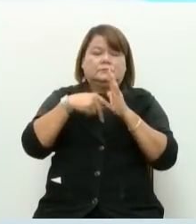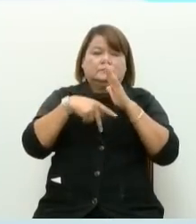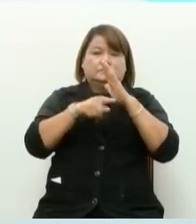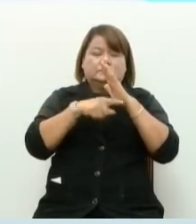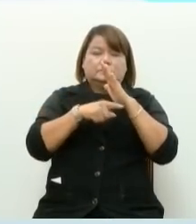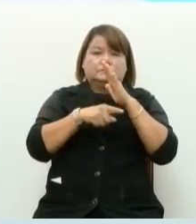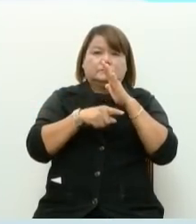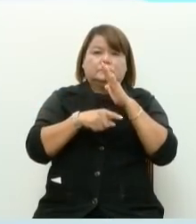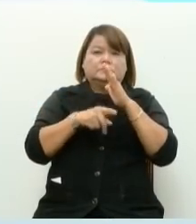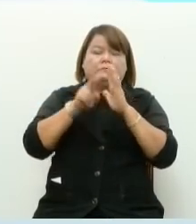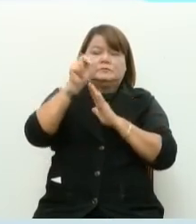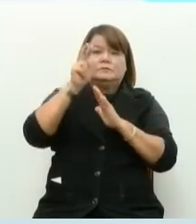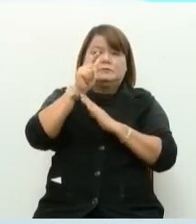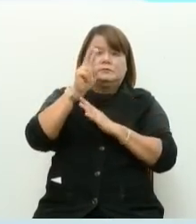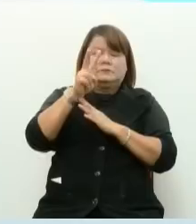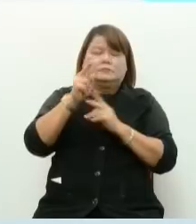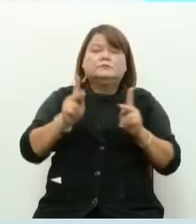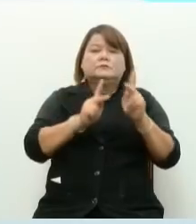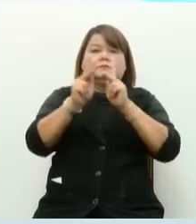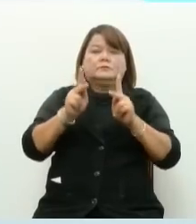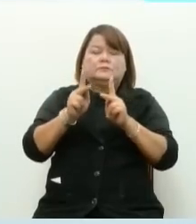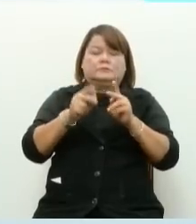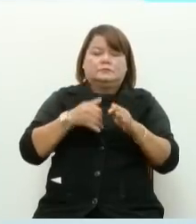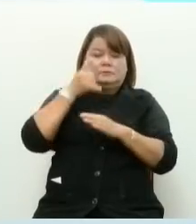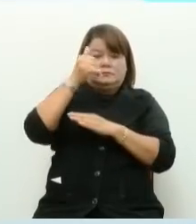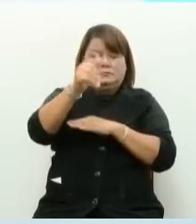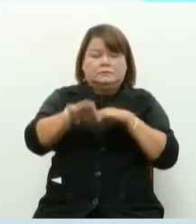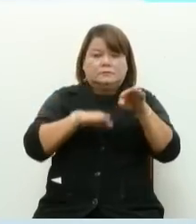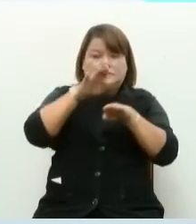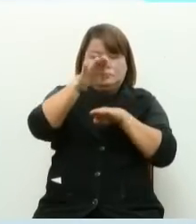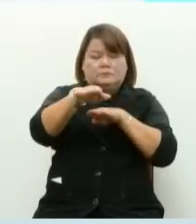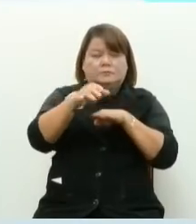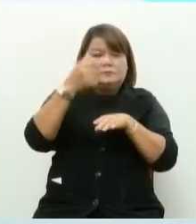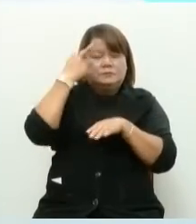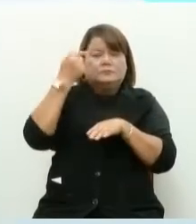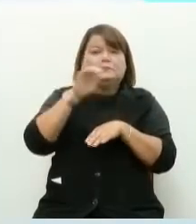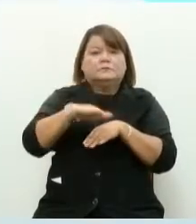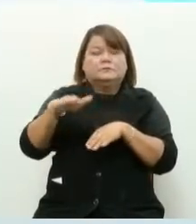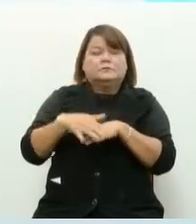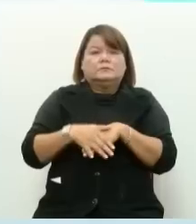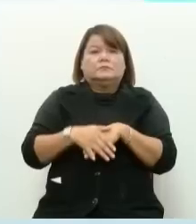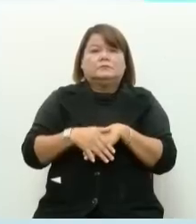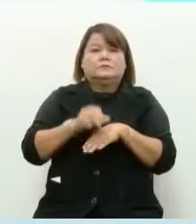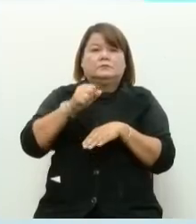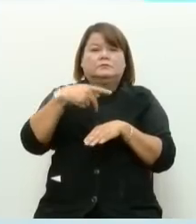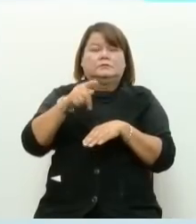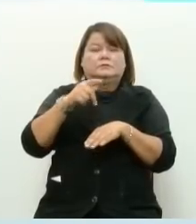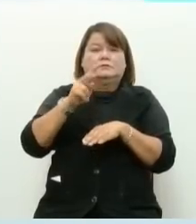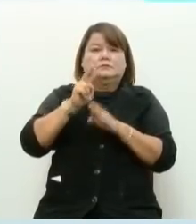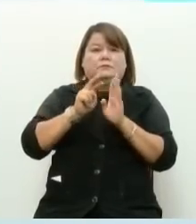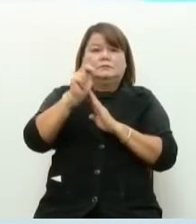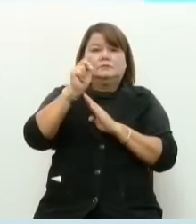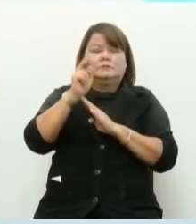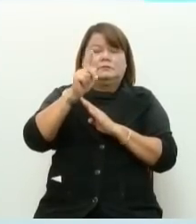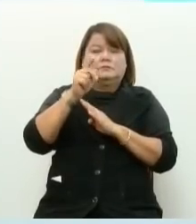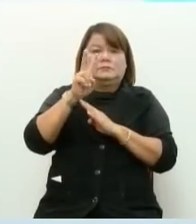าน่านเขต2นั่นเองค่ะกับกิจกรรมก้าวหนีเพื่อน้องนะคะรันฟอร์คิกของสปป.น่านเขต2ปลายฝนต้นหนาวแบบนี้วิ่งช